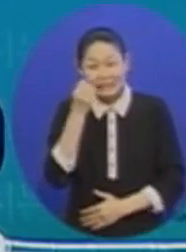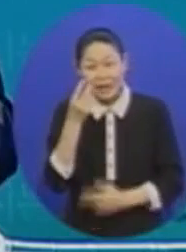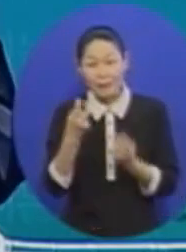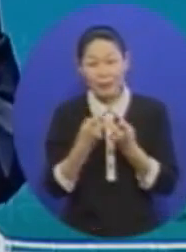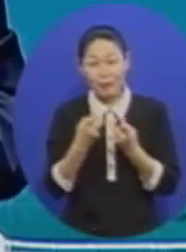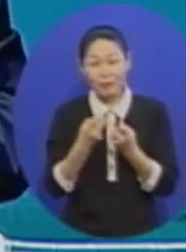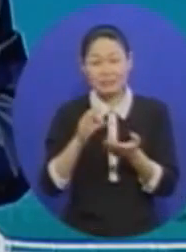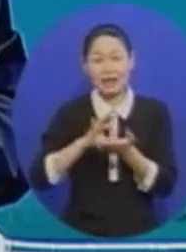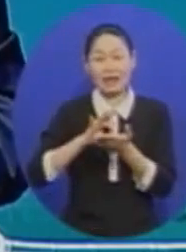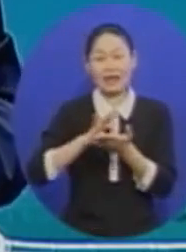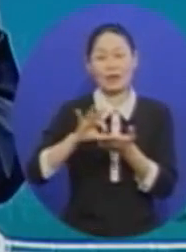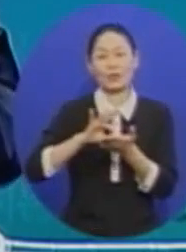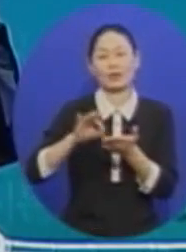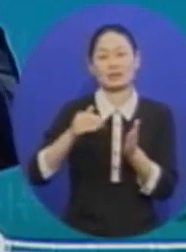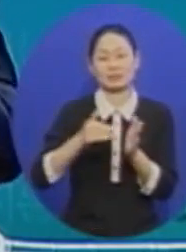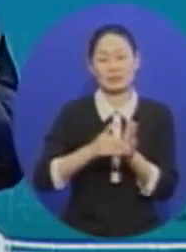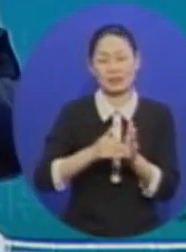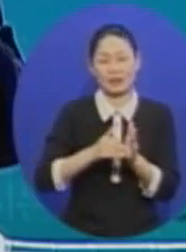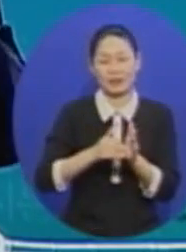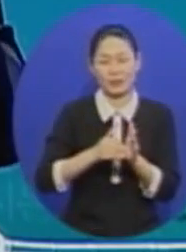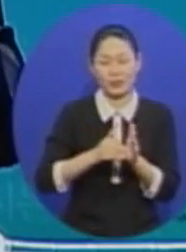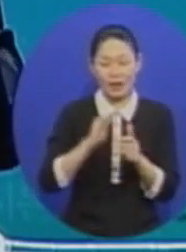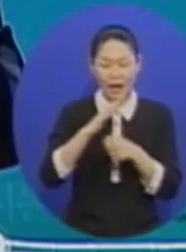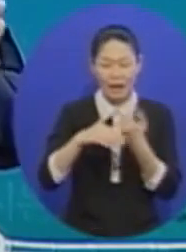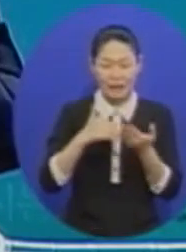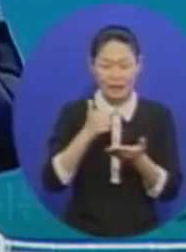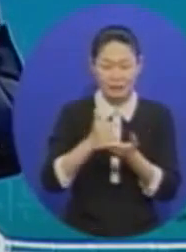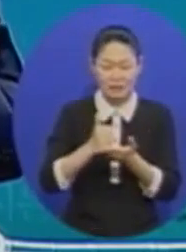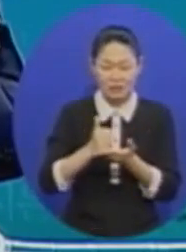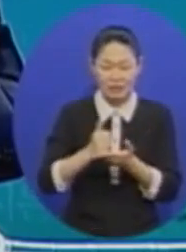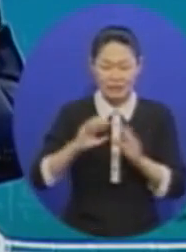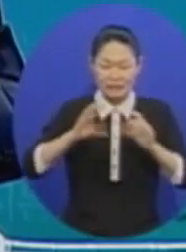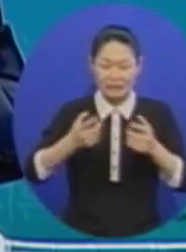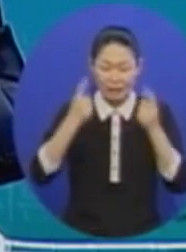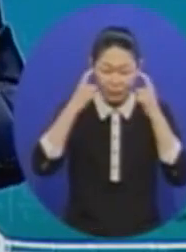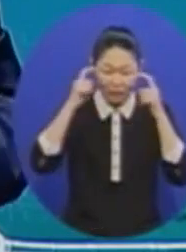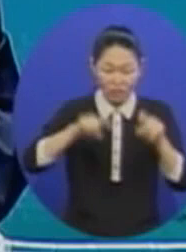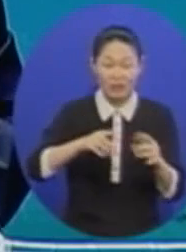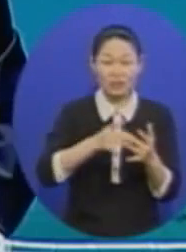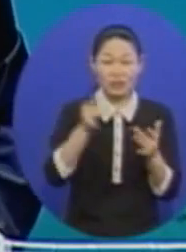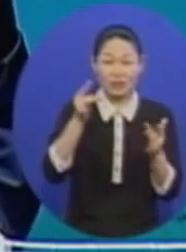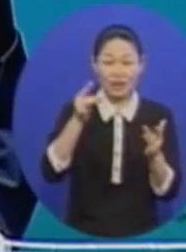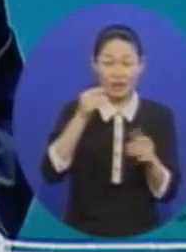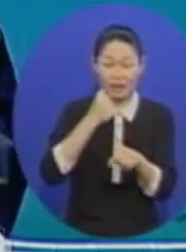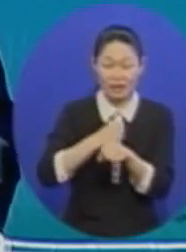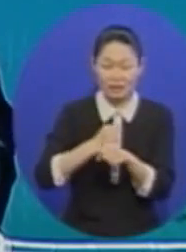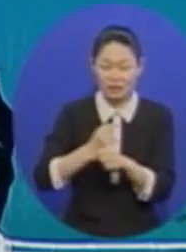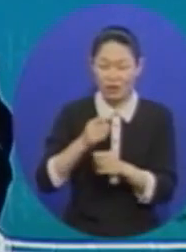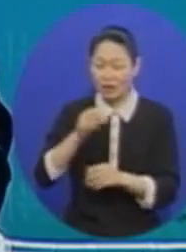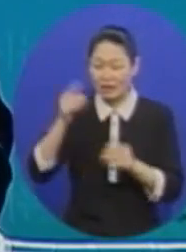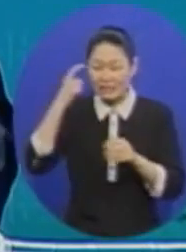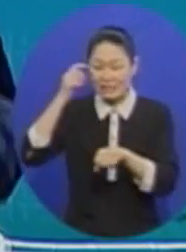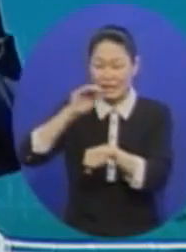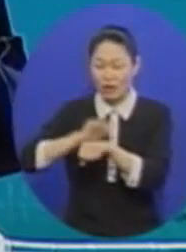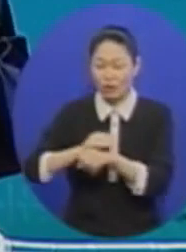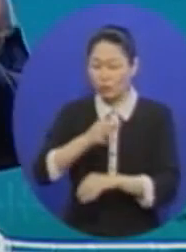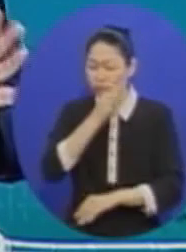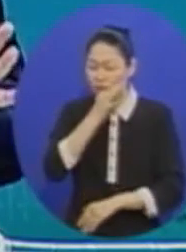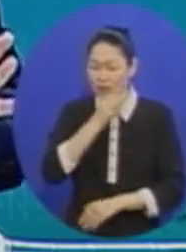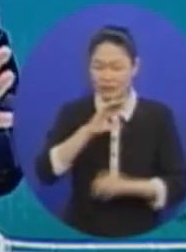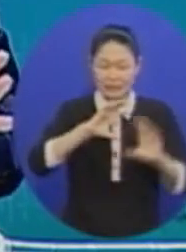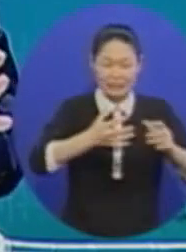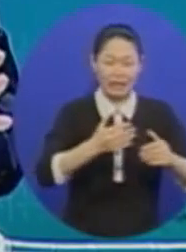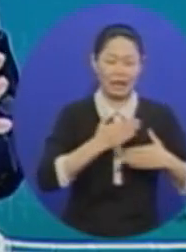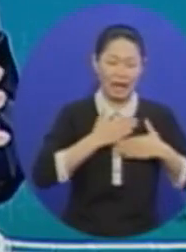1장 27절 부터 보면 하나님께서 세상의 미련한 것들을 택하사 지혜 있는 자들을 부끄럽게 하려 하시고 세상의 약한